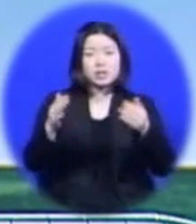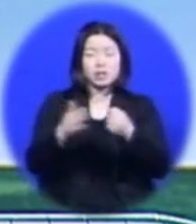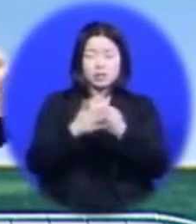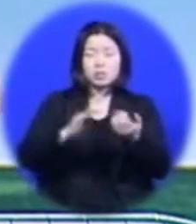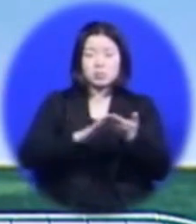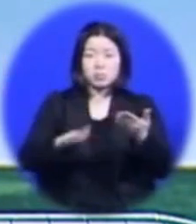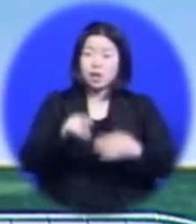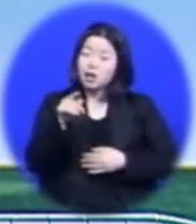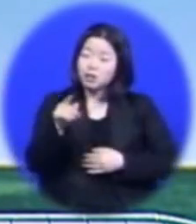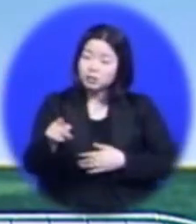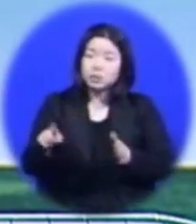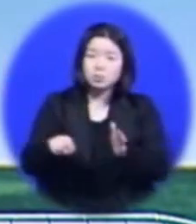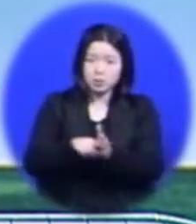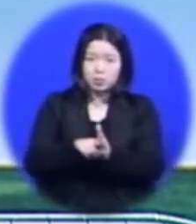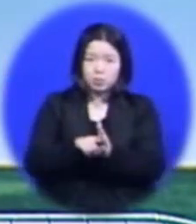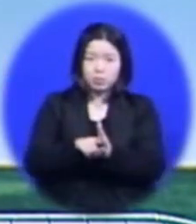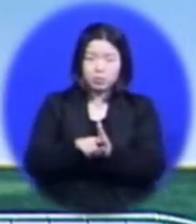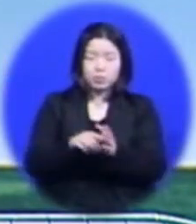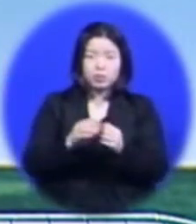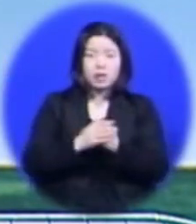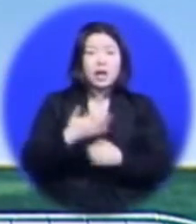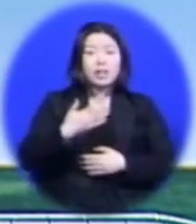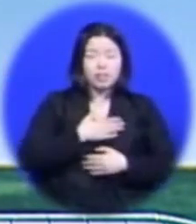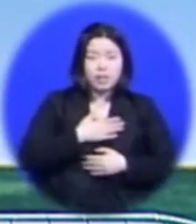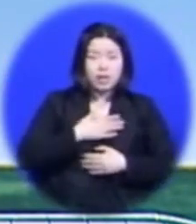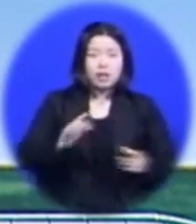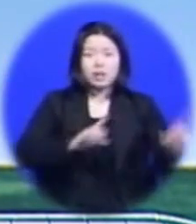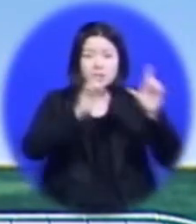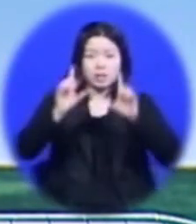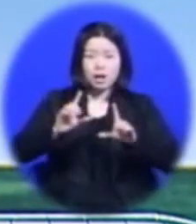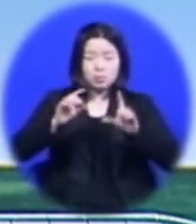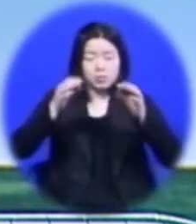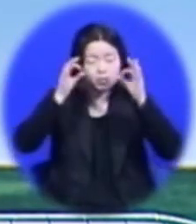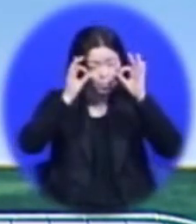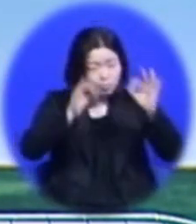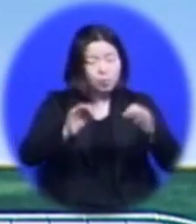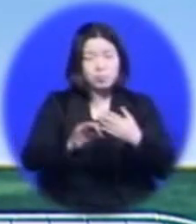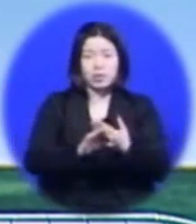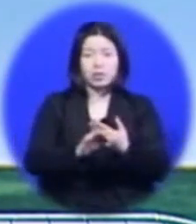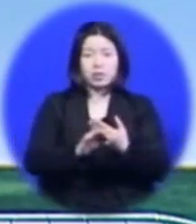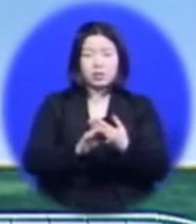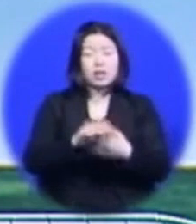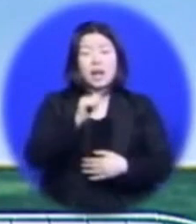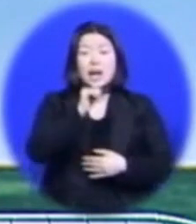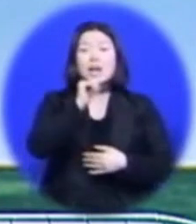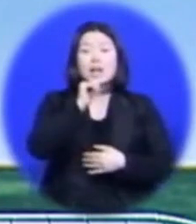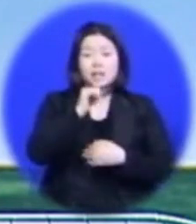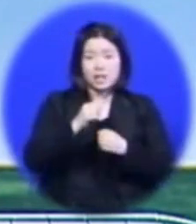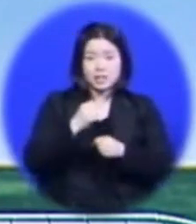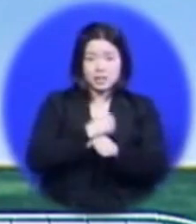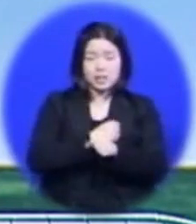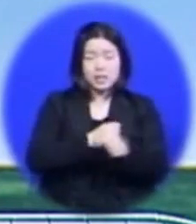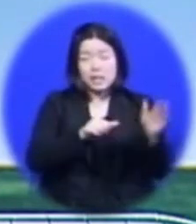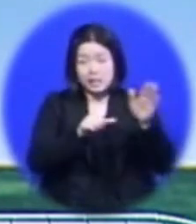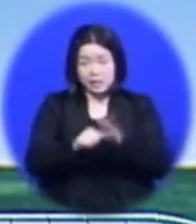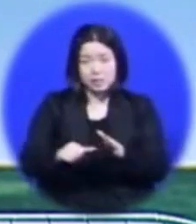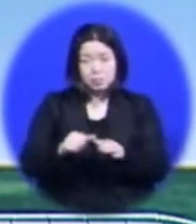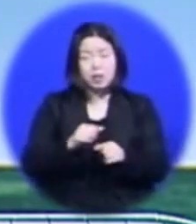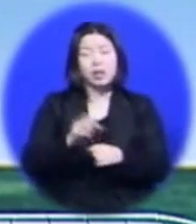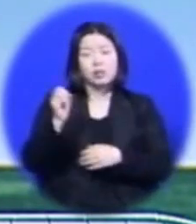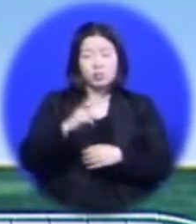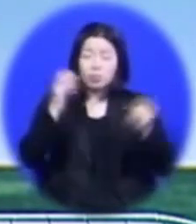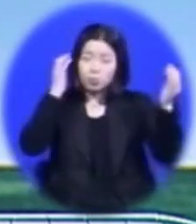그걸 믿고 내 삶을 보면 가난이, 실패가,